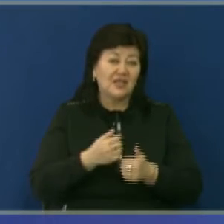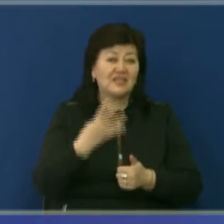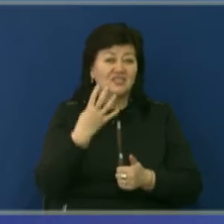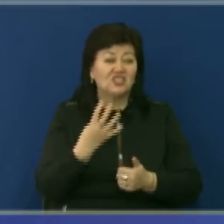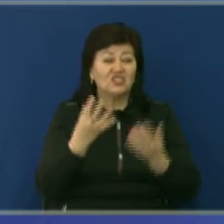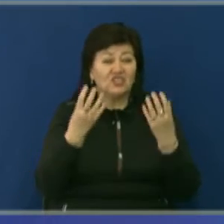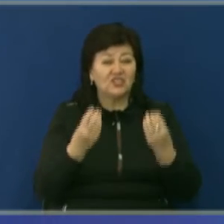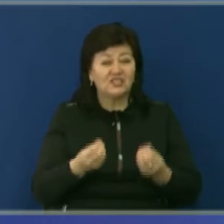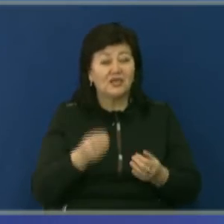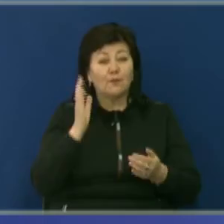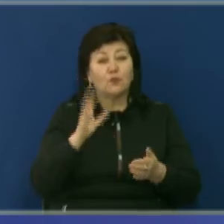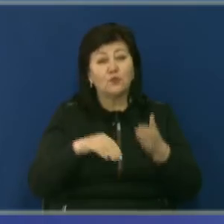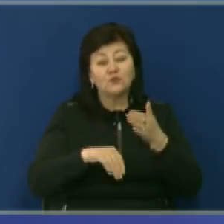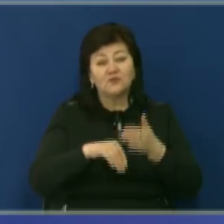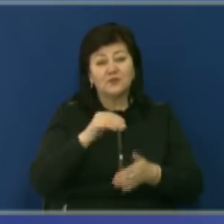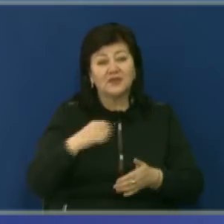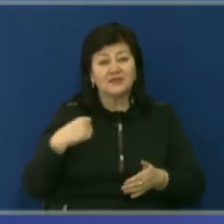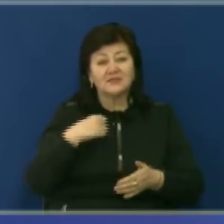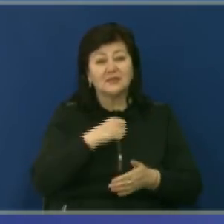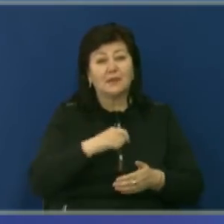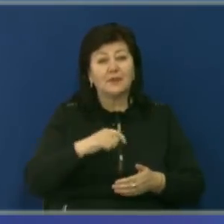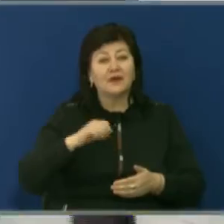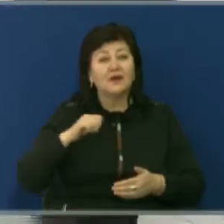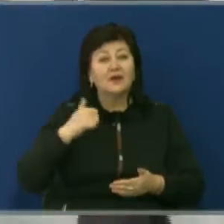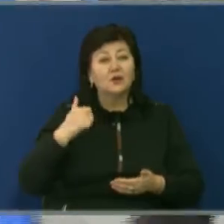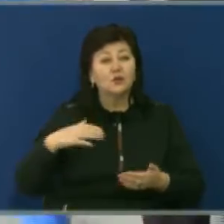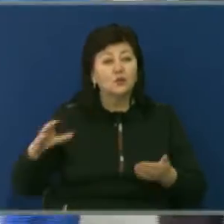Қазақстан құрамасына алынатын үздік кикбоксшылар анықталады.